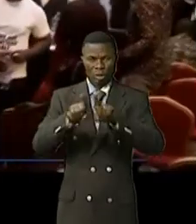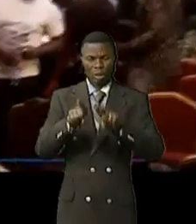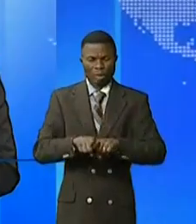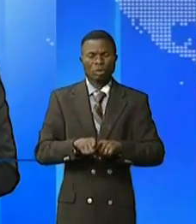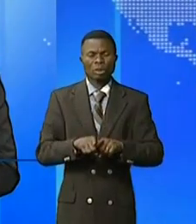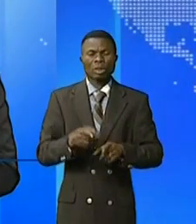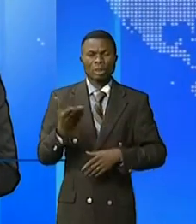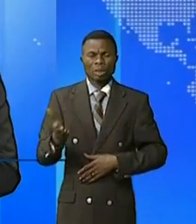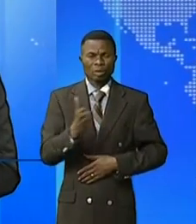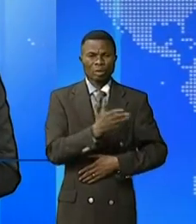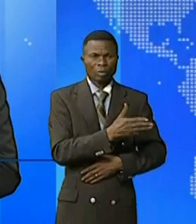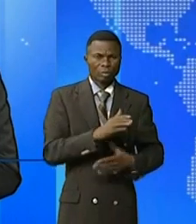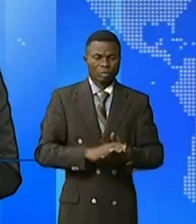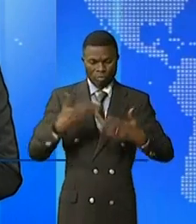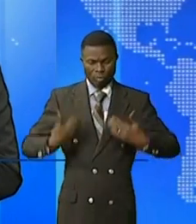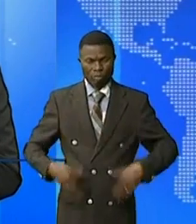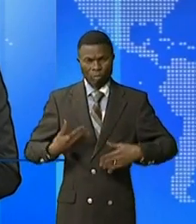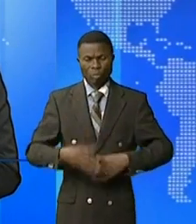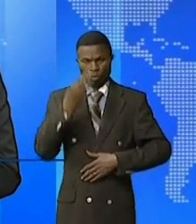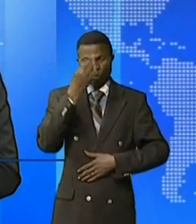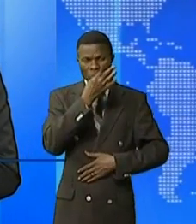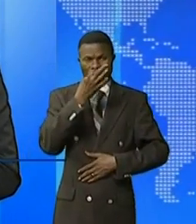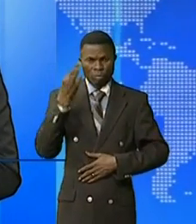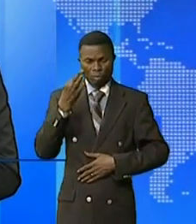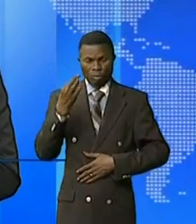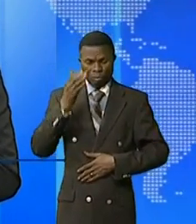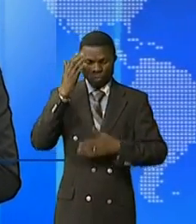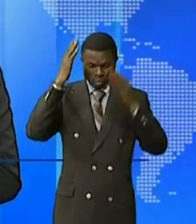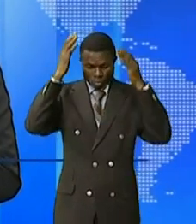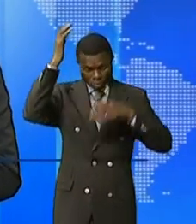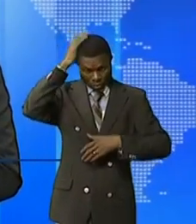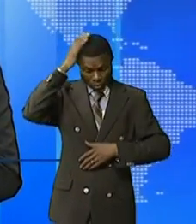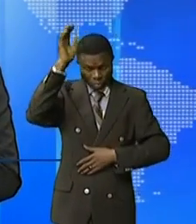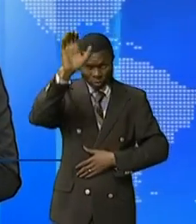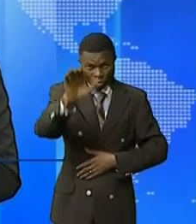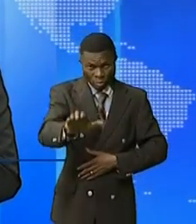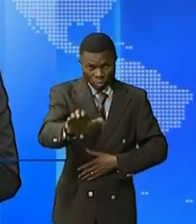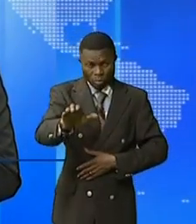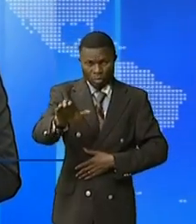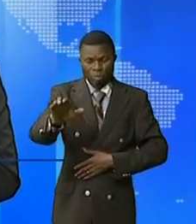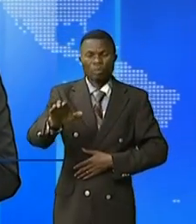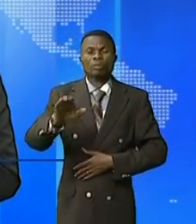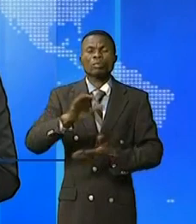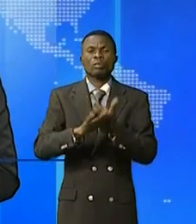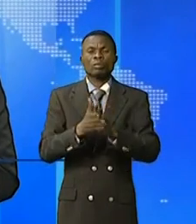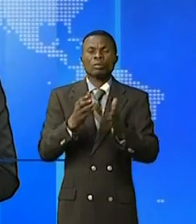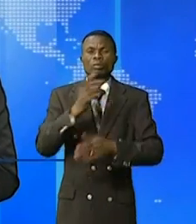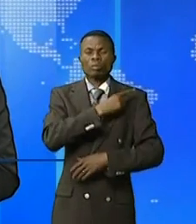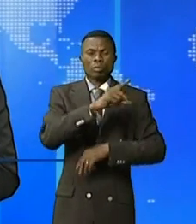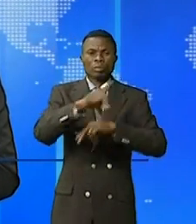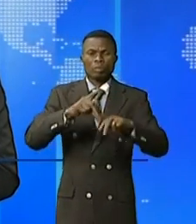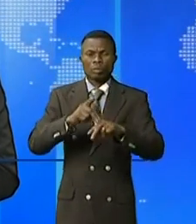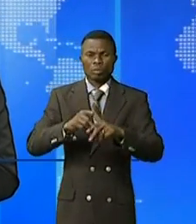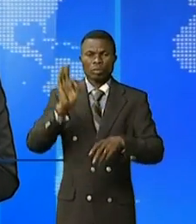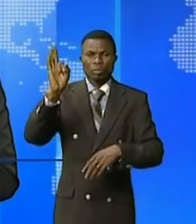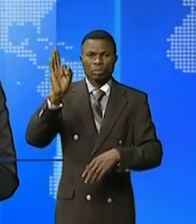congolaise. Célébration eucharistique d'ordination diaconale et sacerdotale à la paroisse Notre-Dame de Fatima